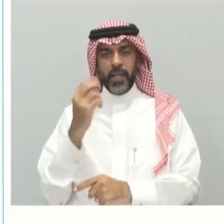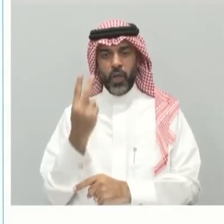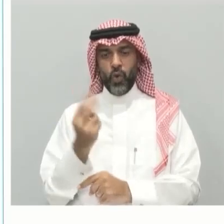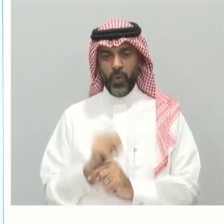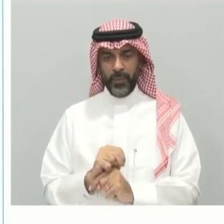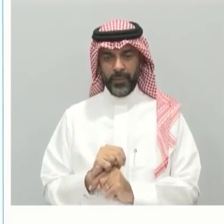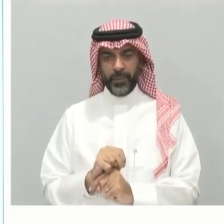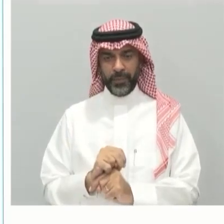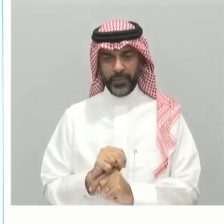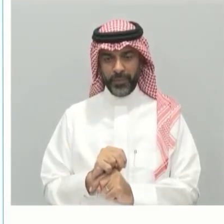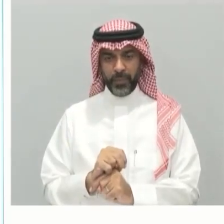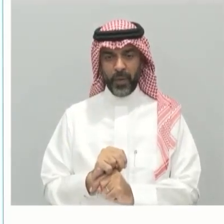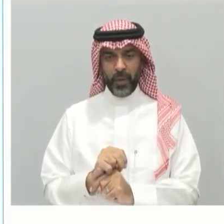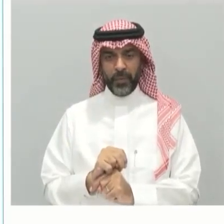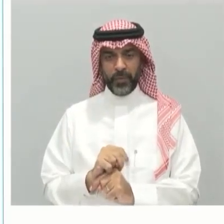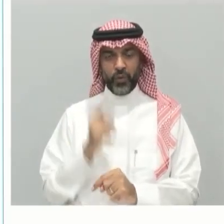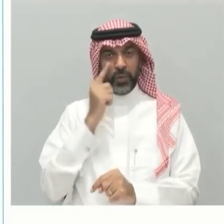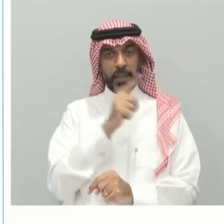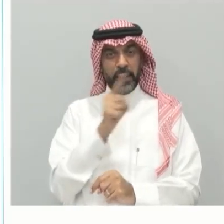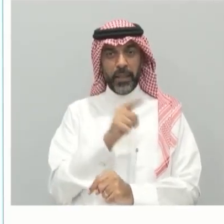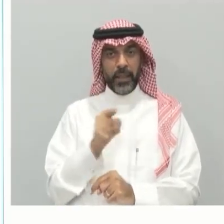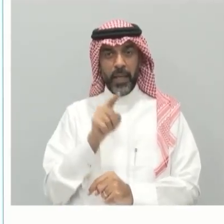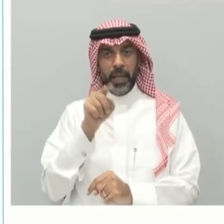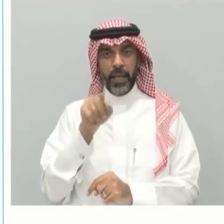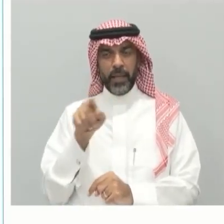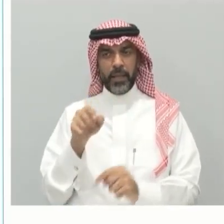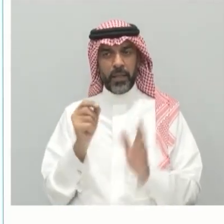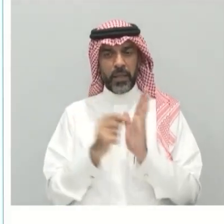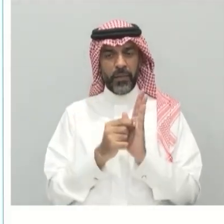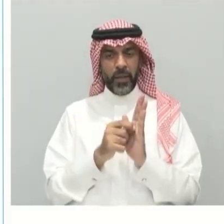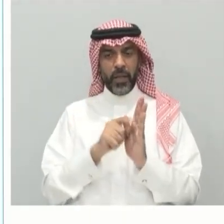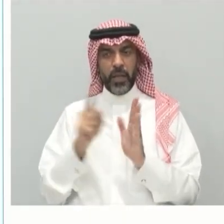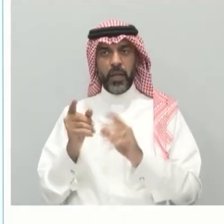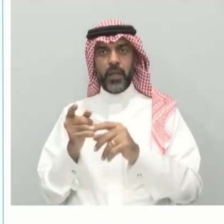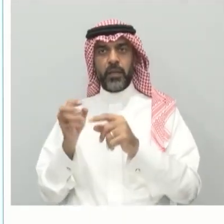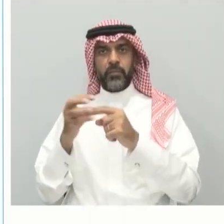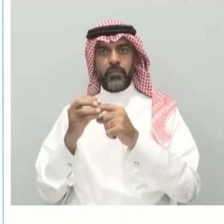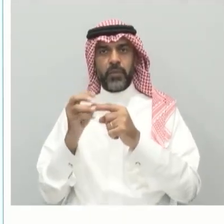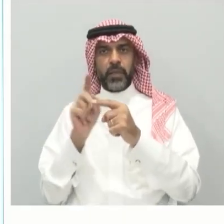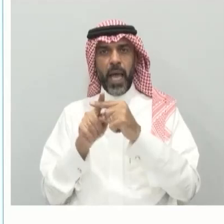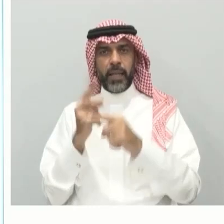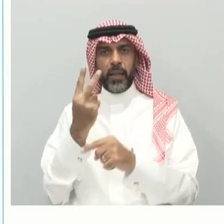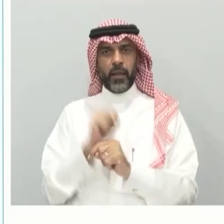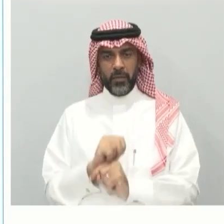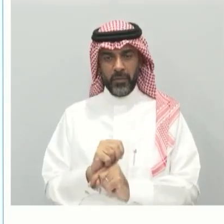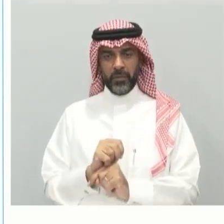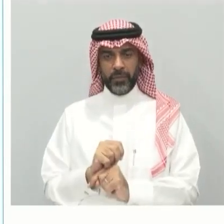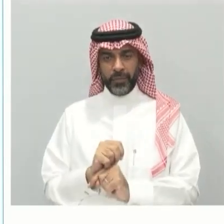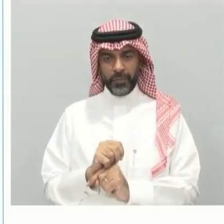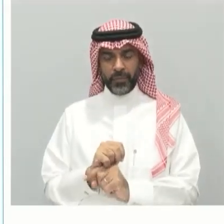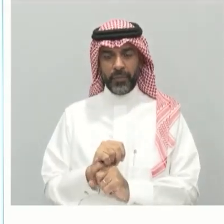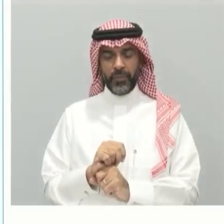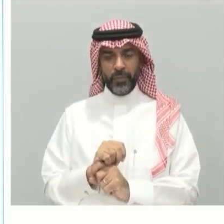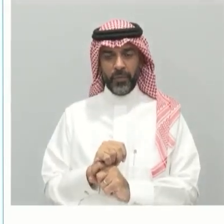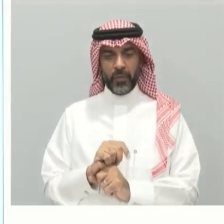الى الكترونات زد ان هنا من صفر الى فاقد اثنين معناتها انه في هذه الحاله فقد